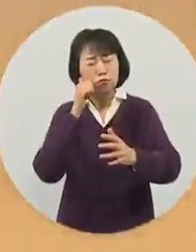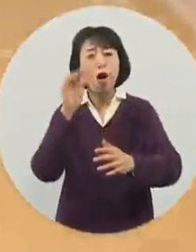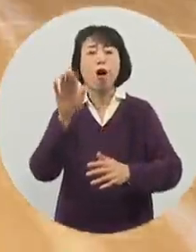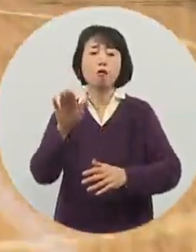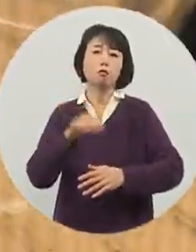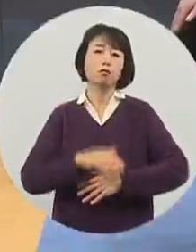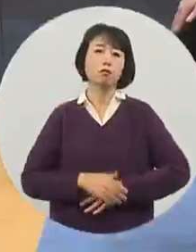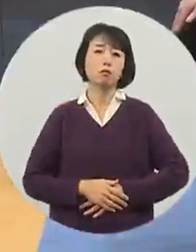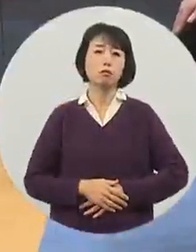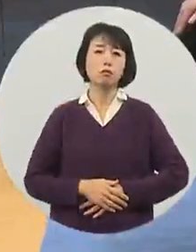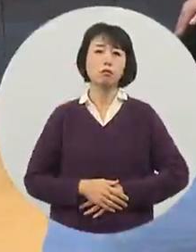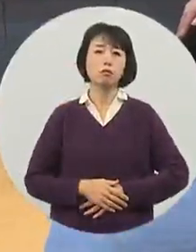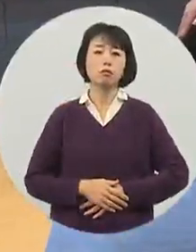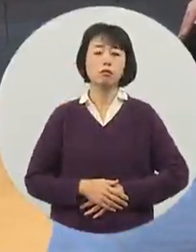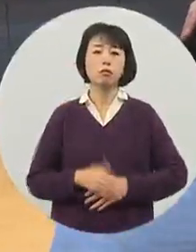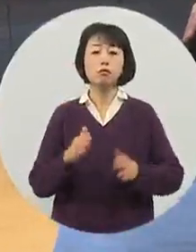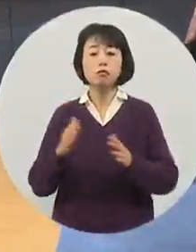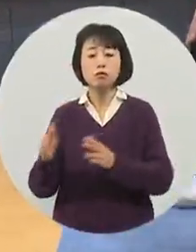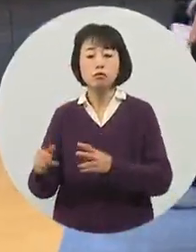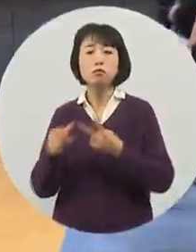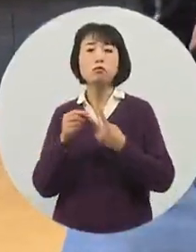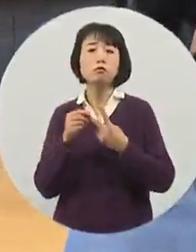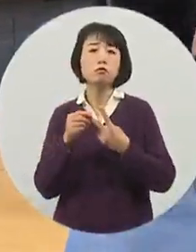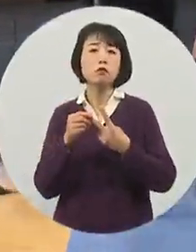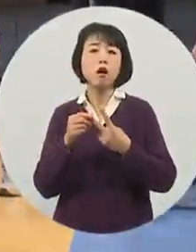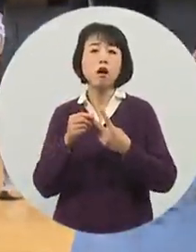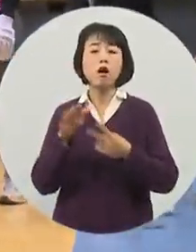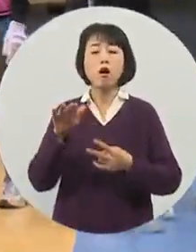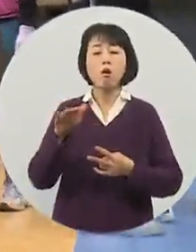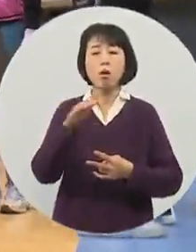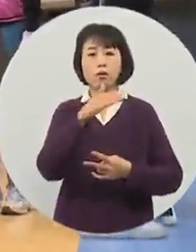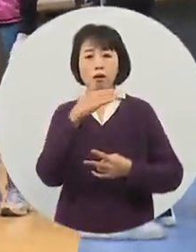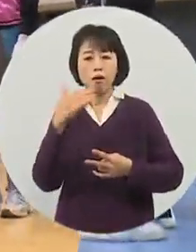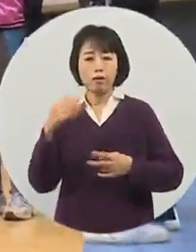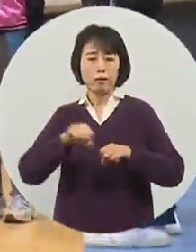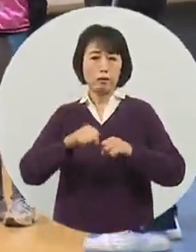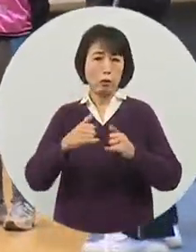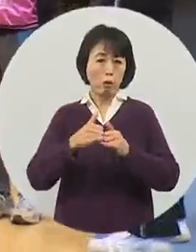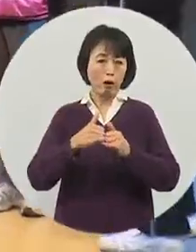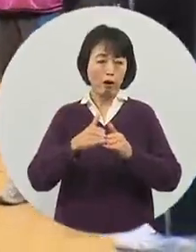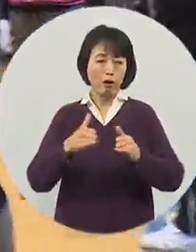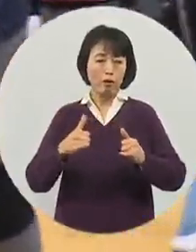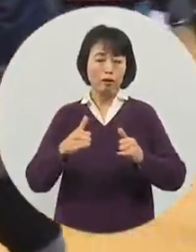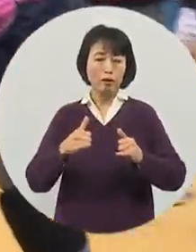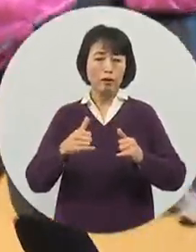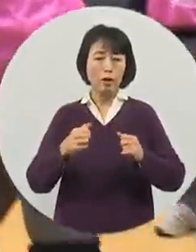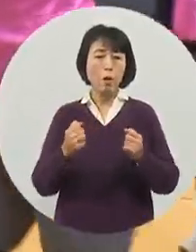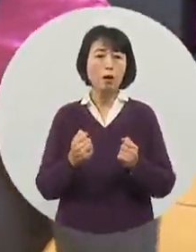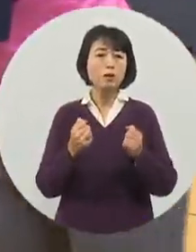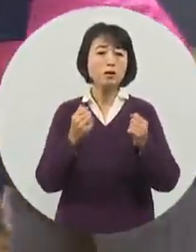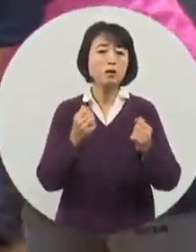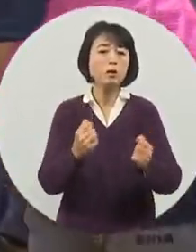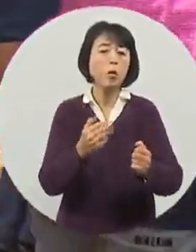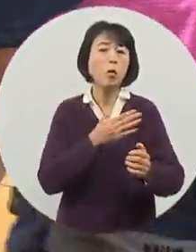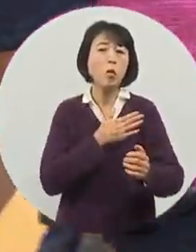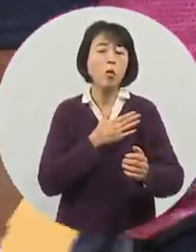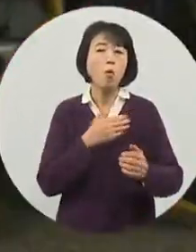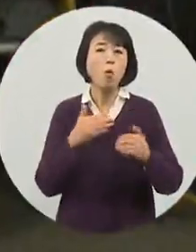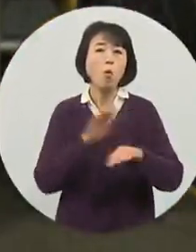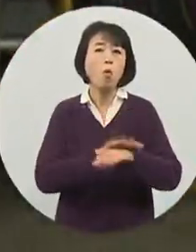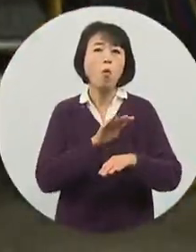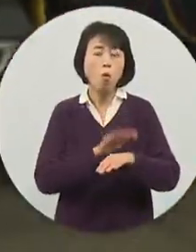よね。それからもう一つは私たち障害者というのは足の問題が大事なわけです